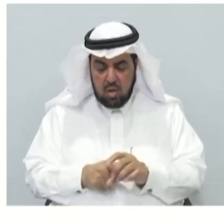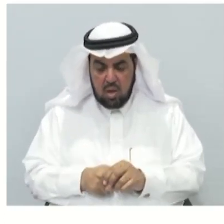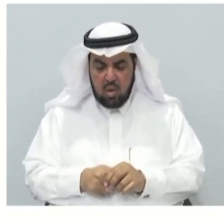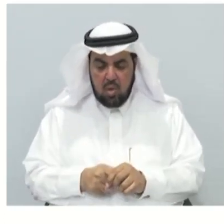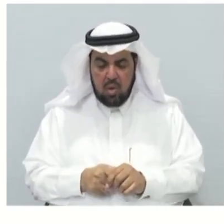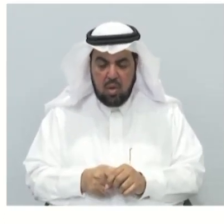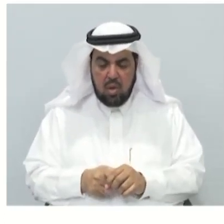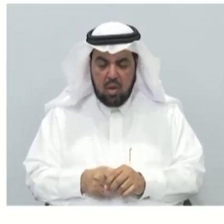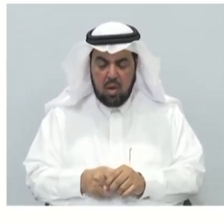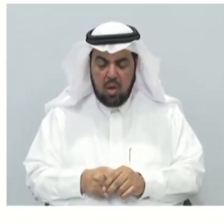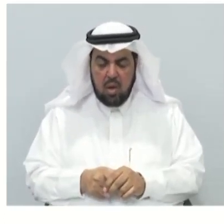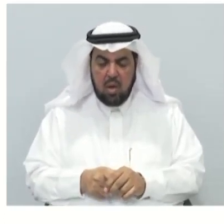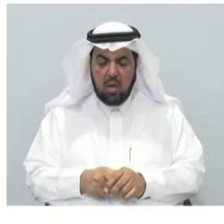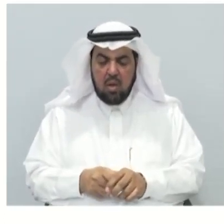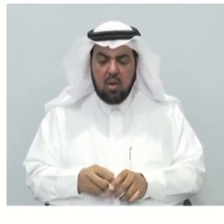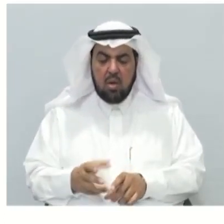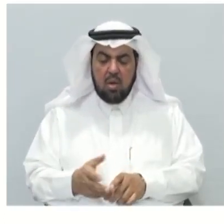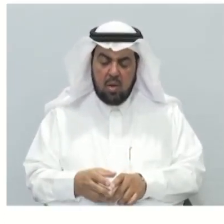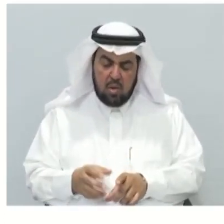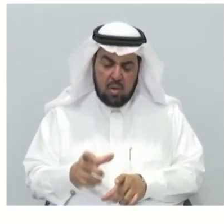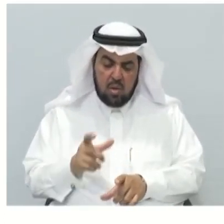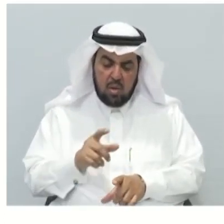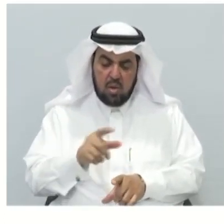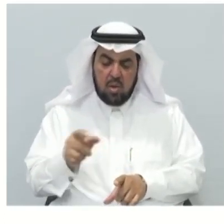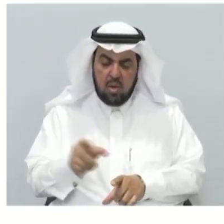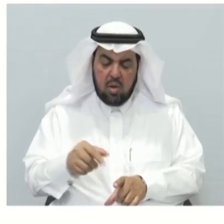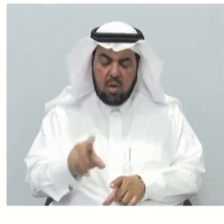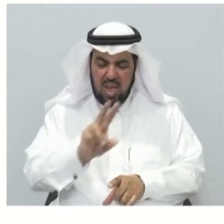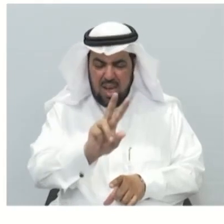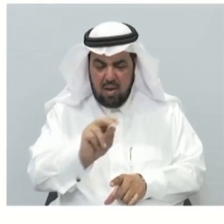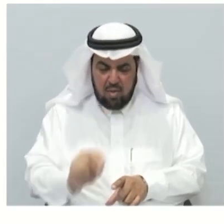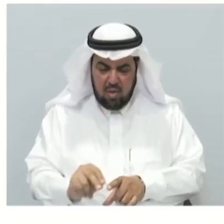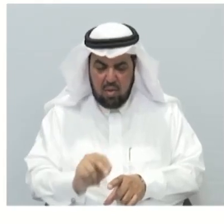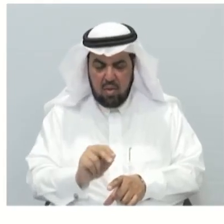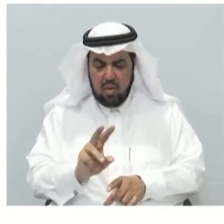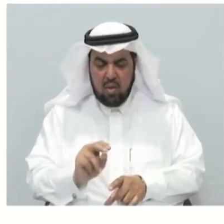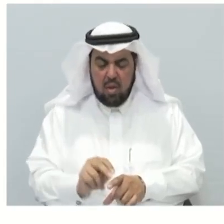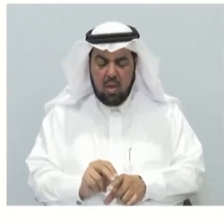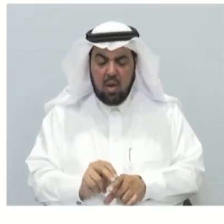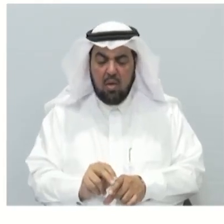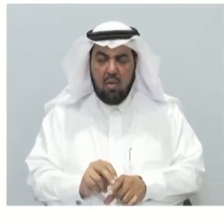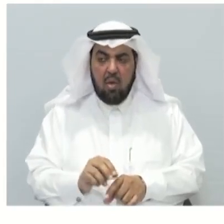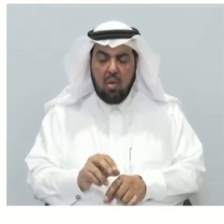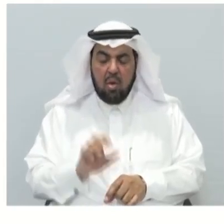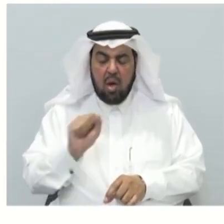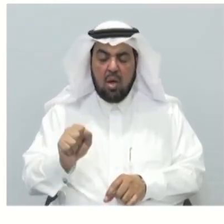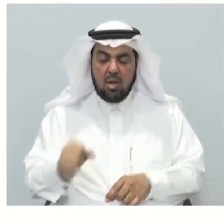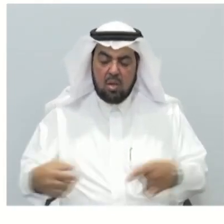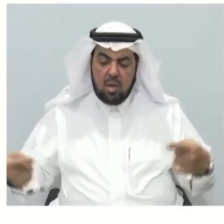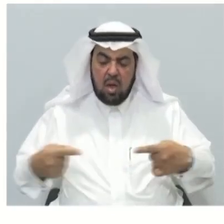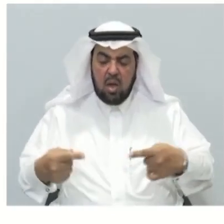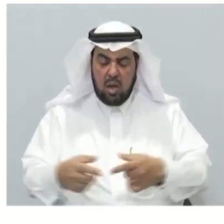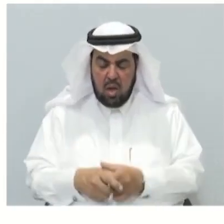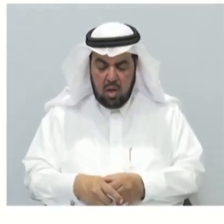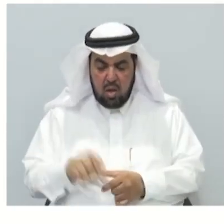الزاويه وبما ان زد اكس هنا يطابق نفس زد اكس من خاصيه الانعكاس